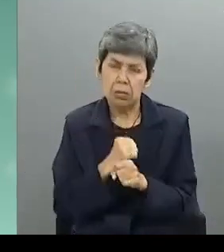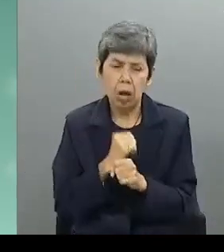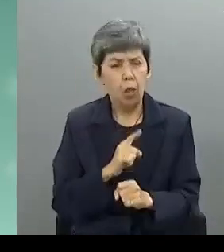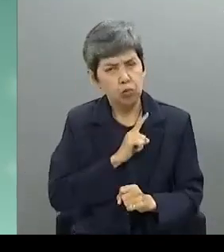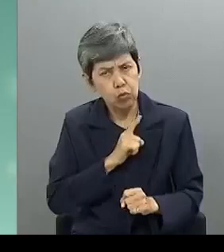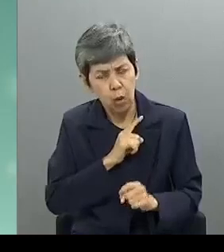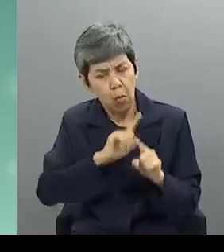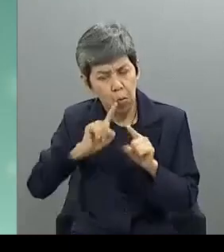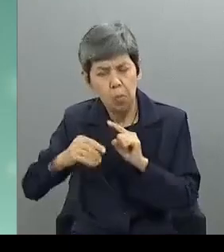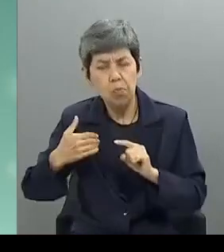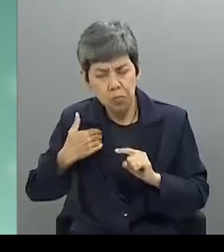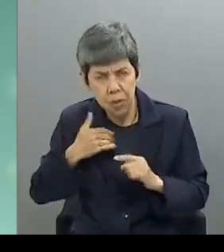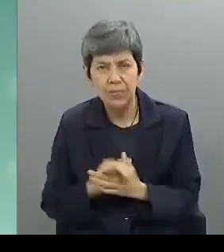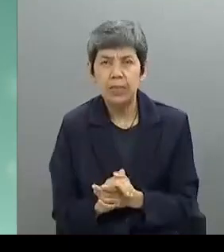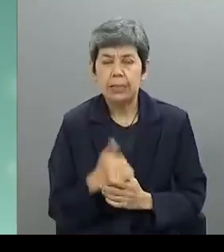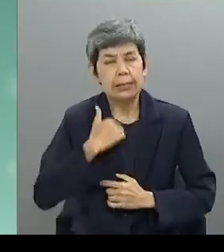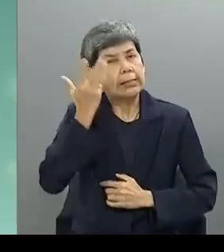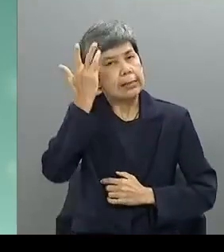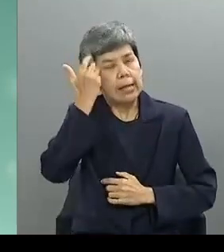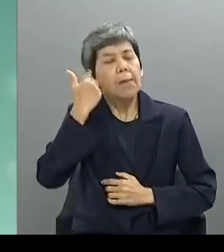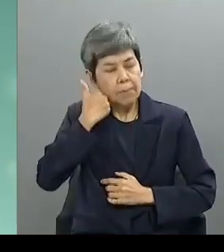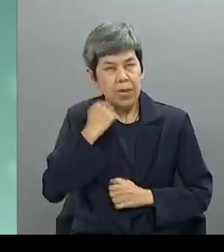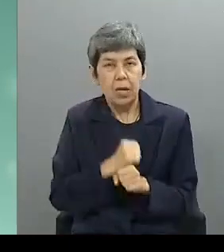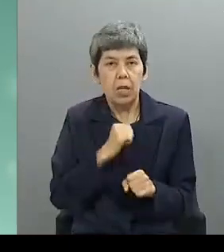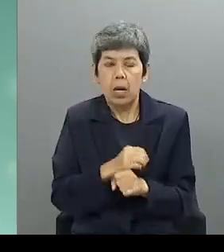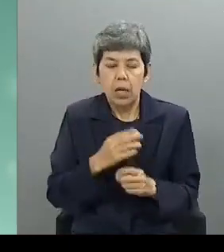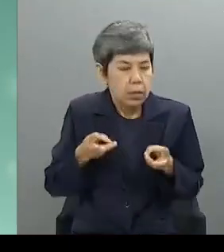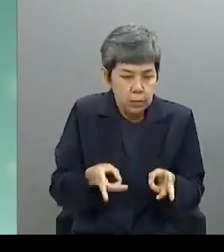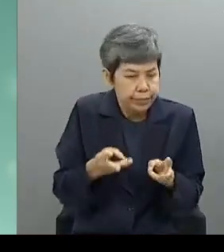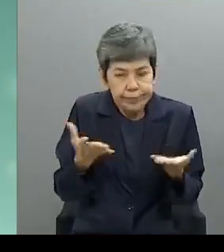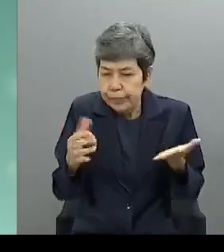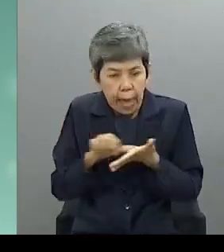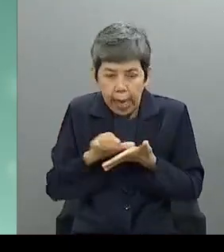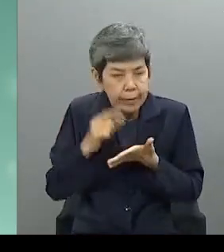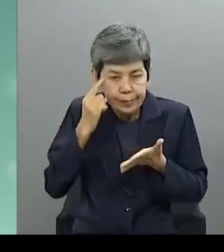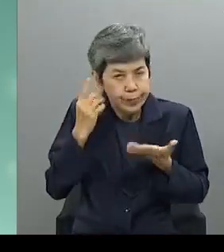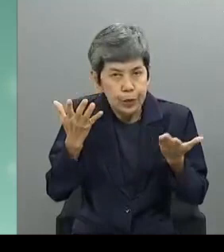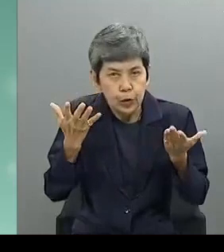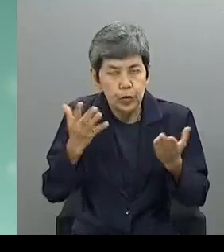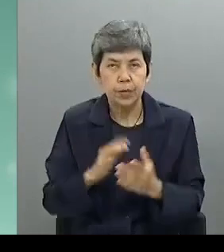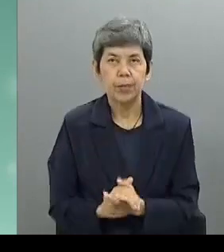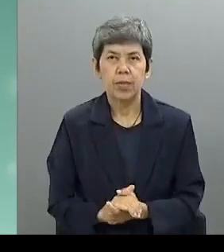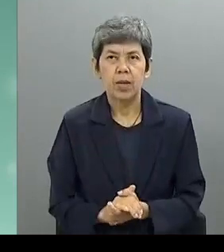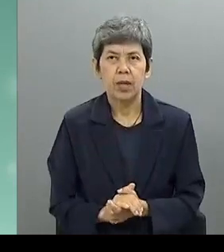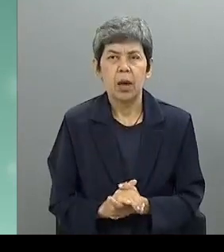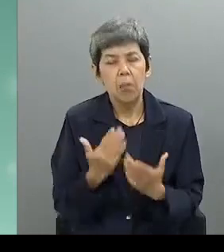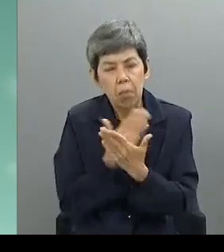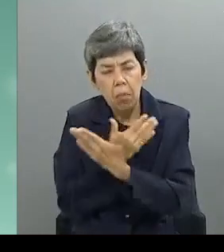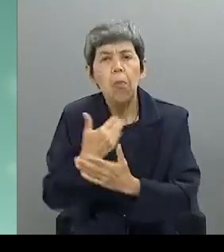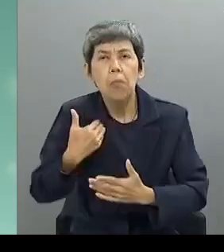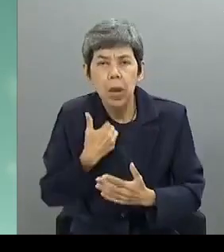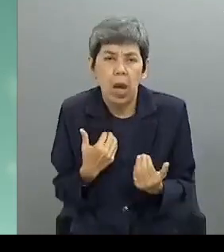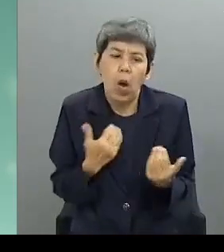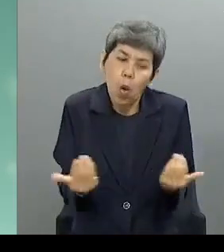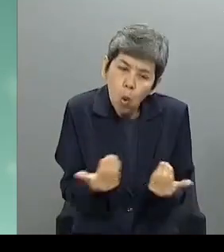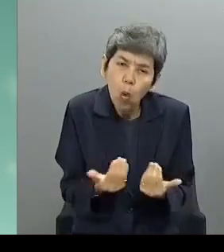างซึ่งยังกังวลและไม่มีทางออกในขณะนี้ อะไรมันก็เปลี่ยนไปอย่างกับลูกต้องใช้ต้องจ่ายต้อง